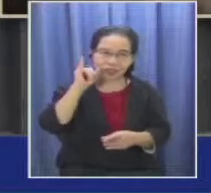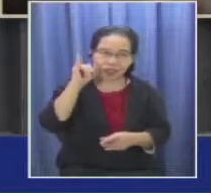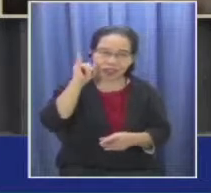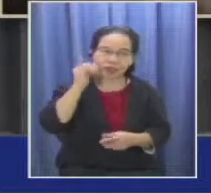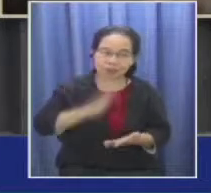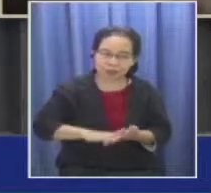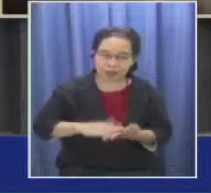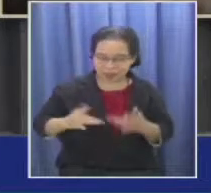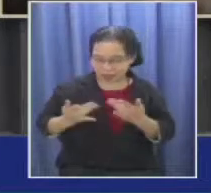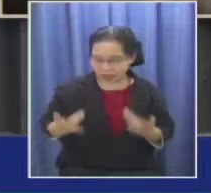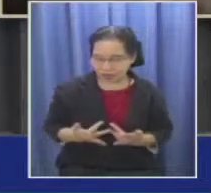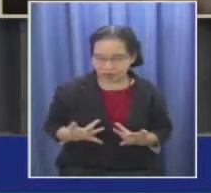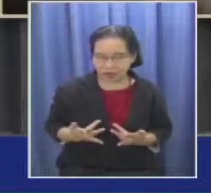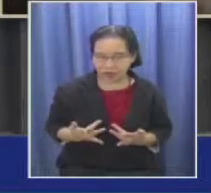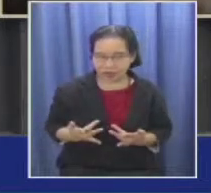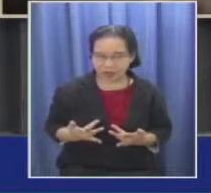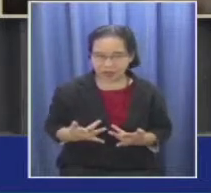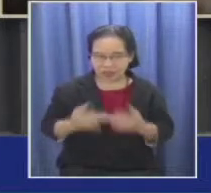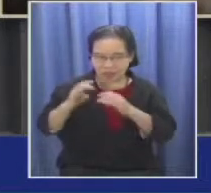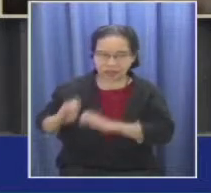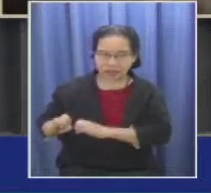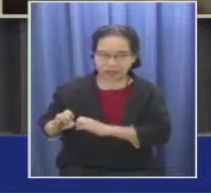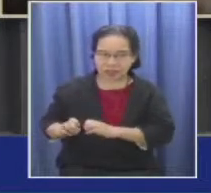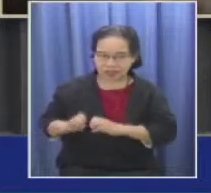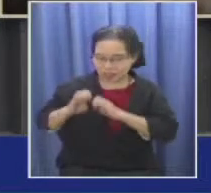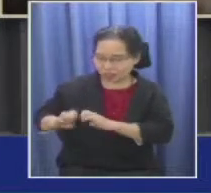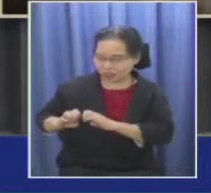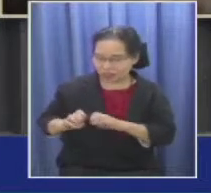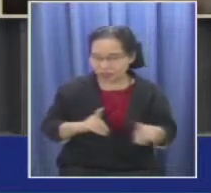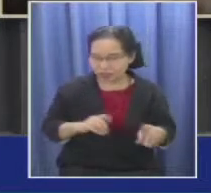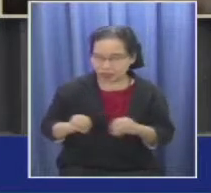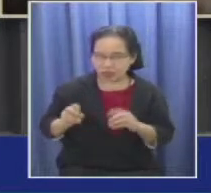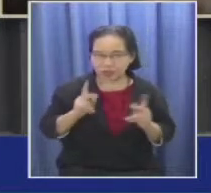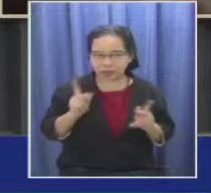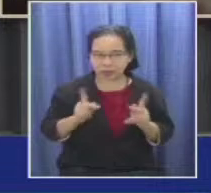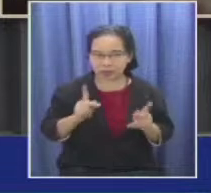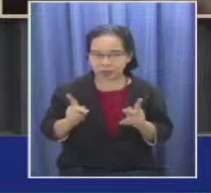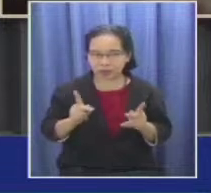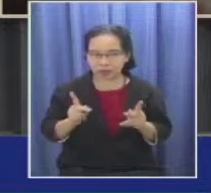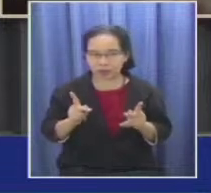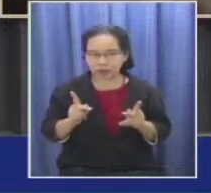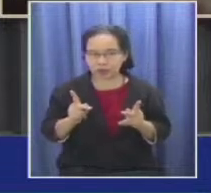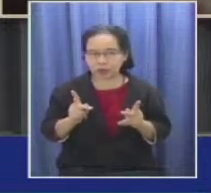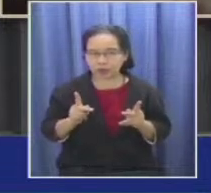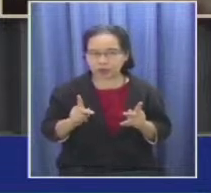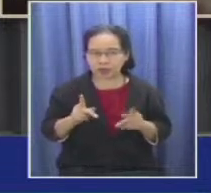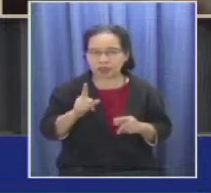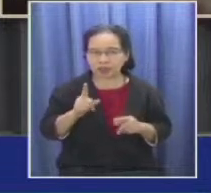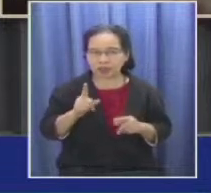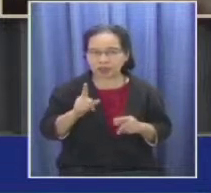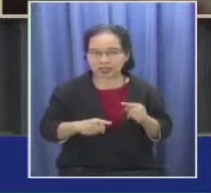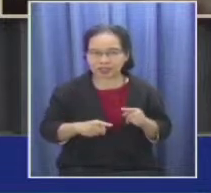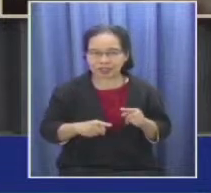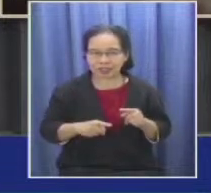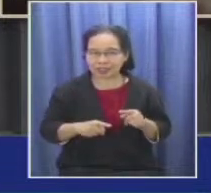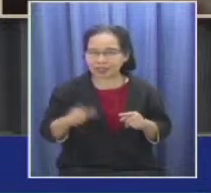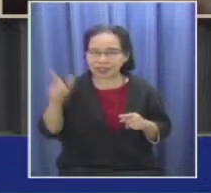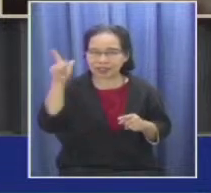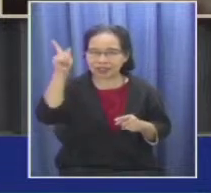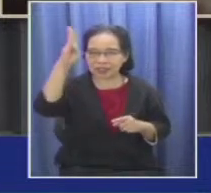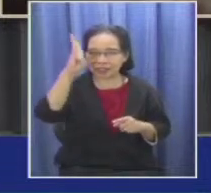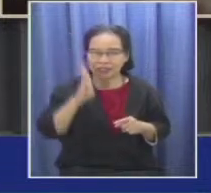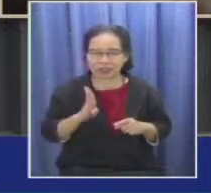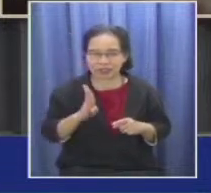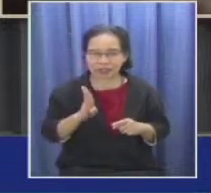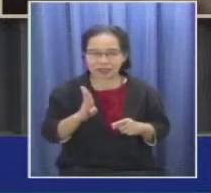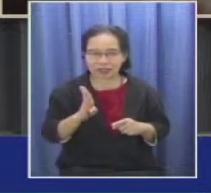n'akoma mu akyerɛ adeɛ baako pɛ opa bɔ mpaeɛ awia ne anadwo Nyankopɔn tie sɛ wɔ nipa